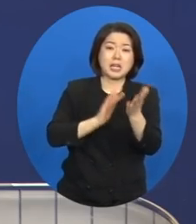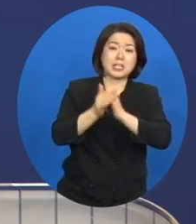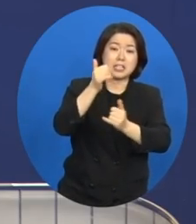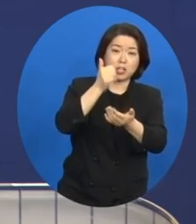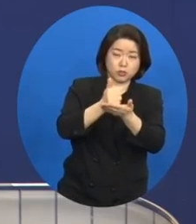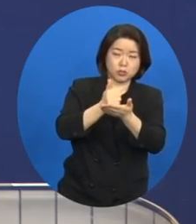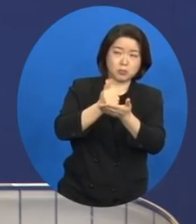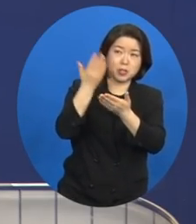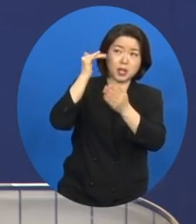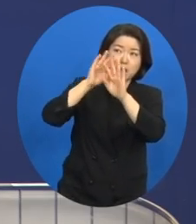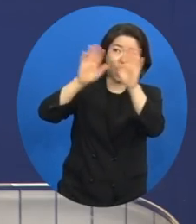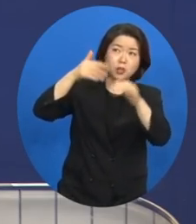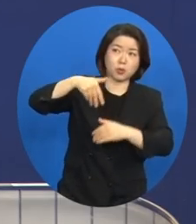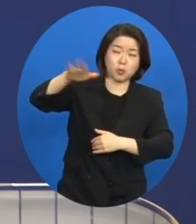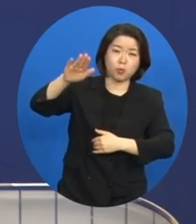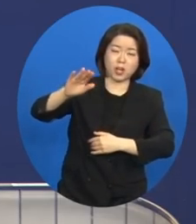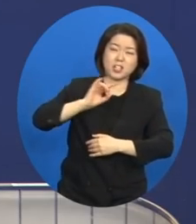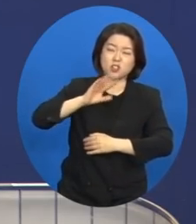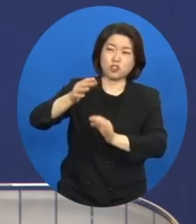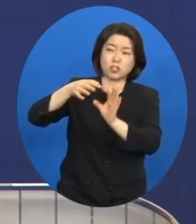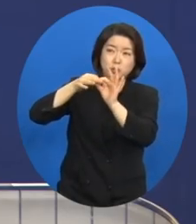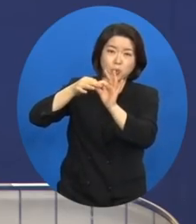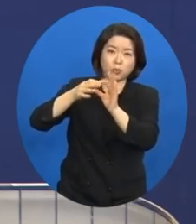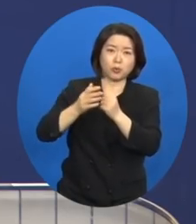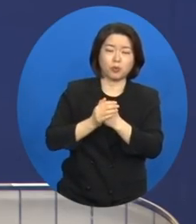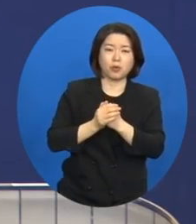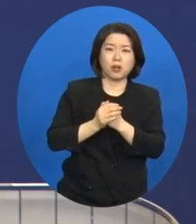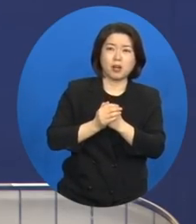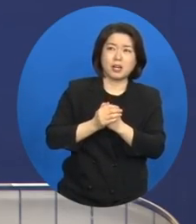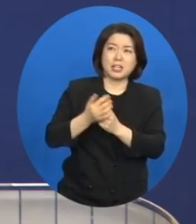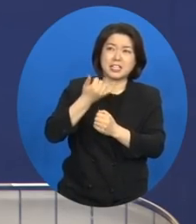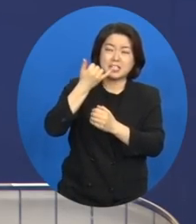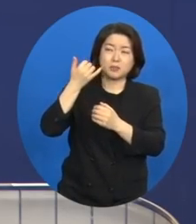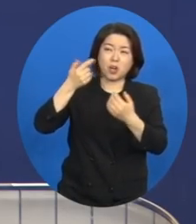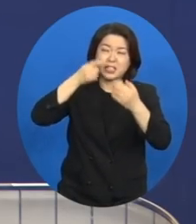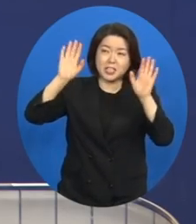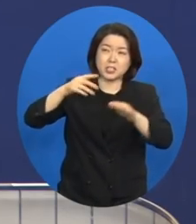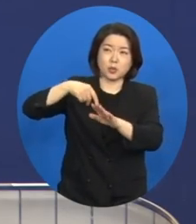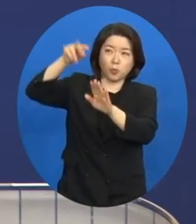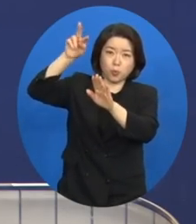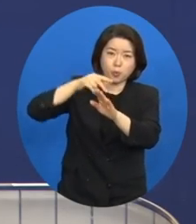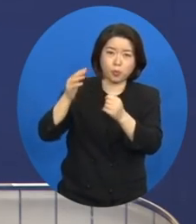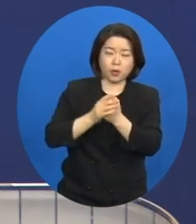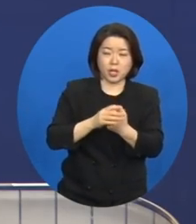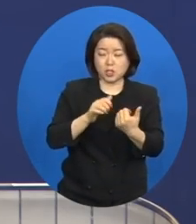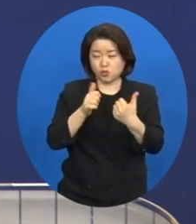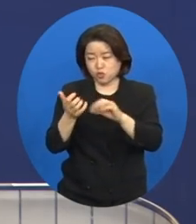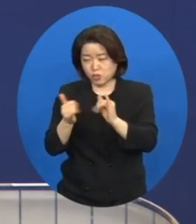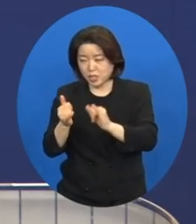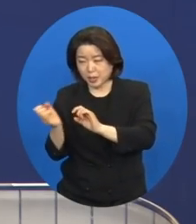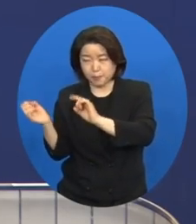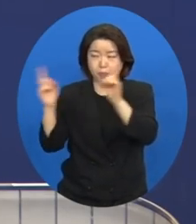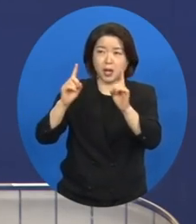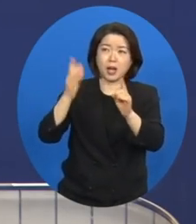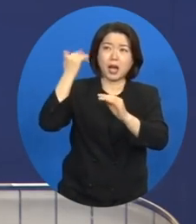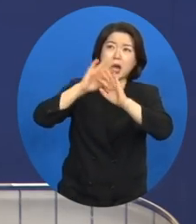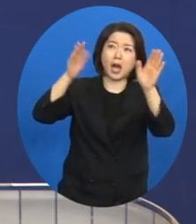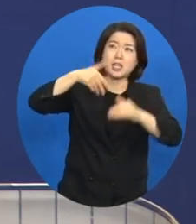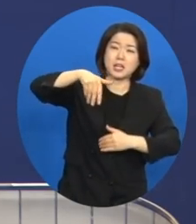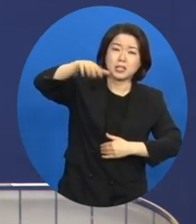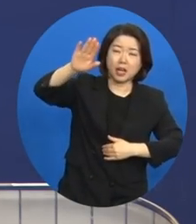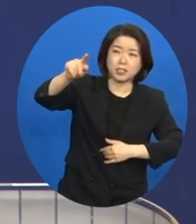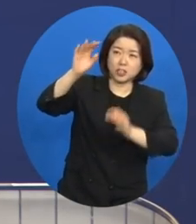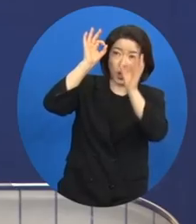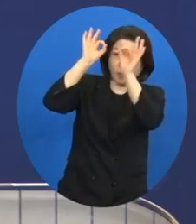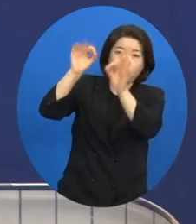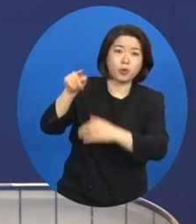통로이자 생명이 오르락 내리락 하며 죽은 자들이 또한 잠자는 이들이 깨어서 하늘을 향해서 나아갈 수 있는 것들을 보는